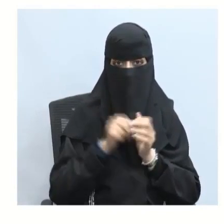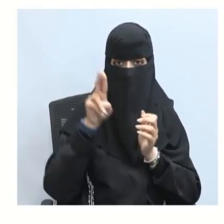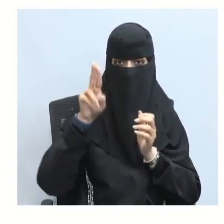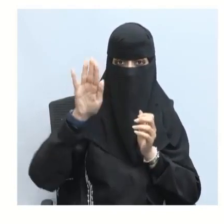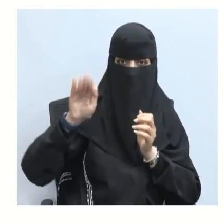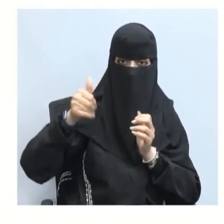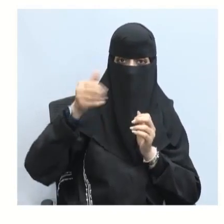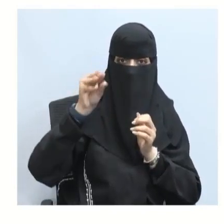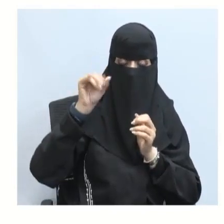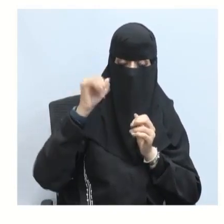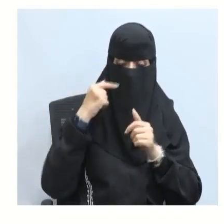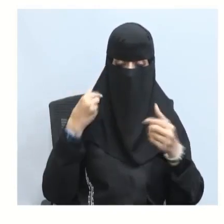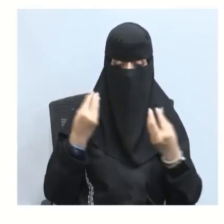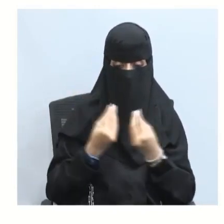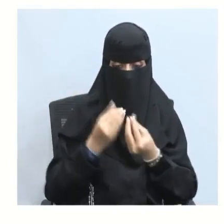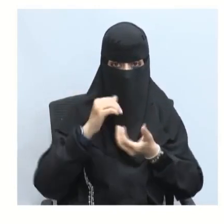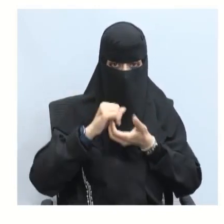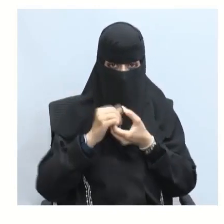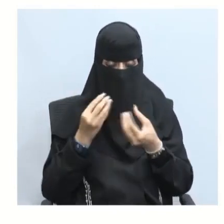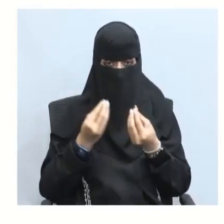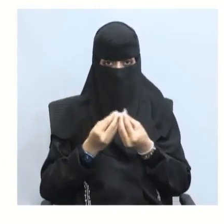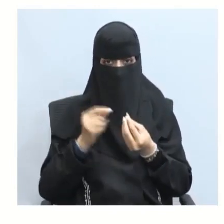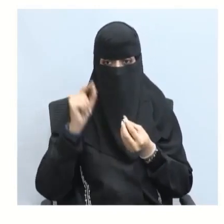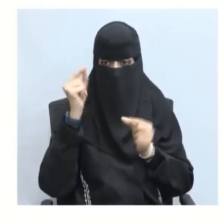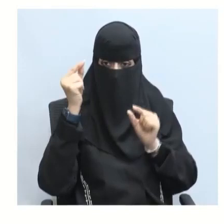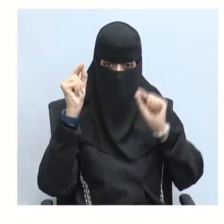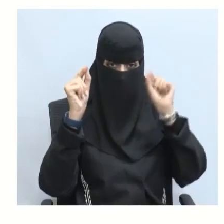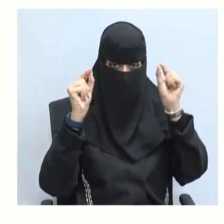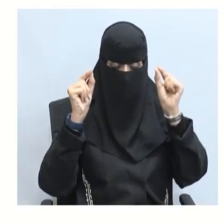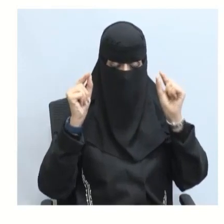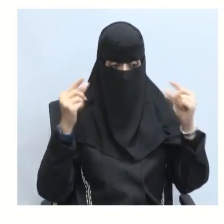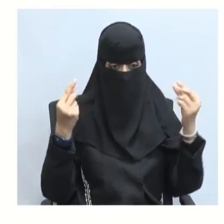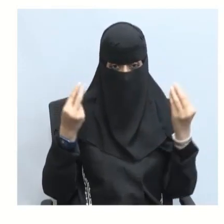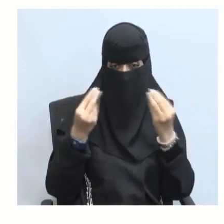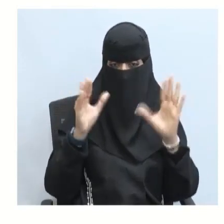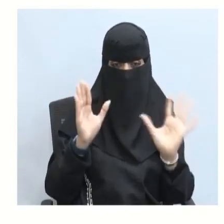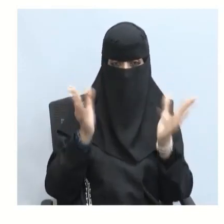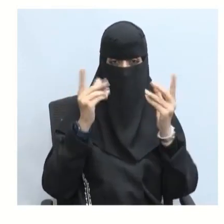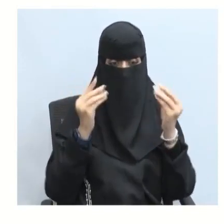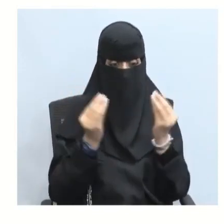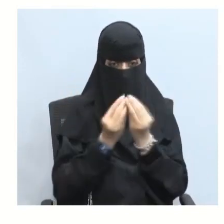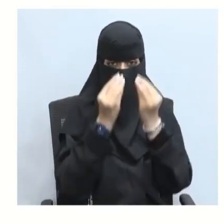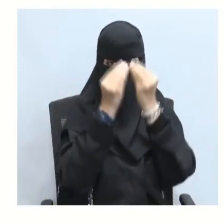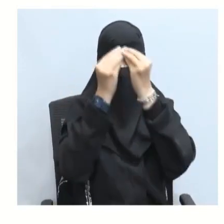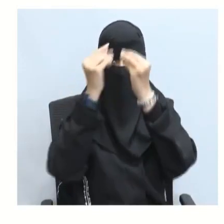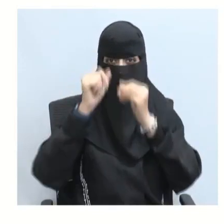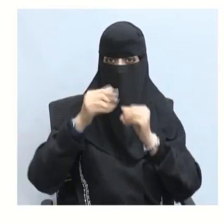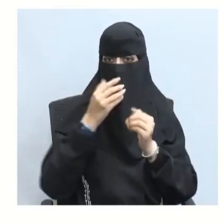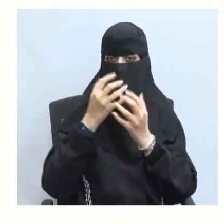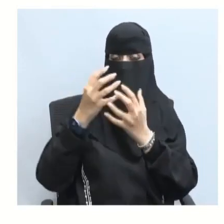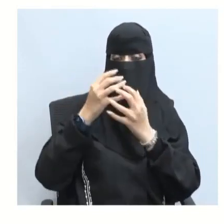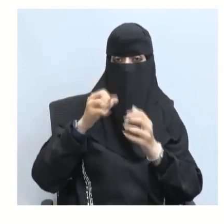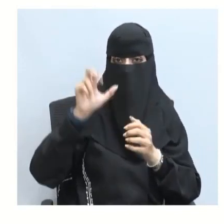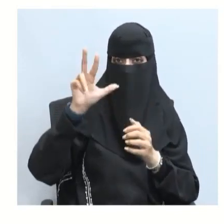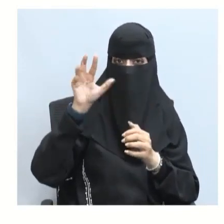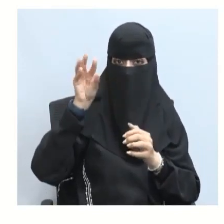تساهمي تتحد ذرات الكربون مع ذرات الهيدروجين او مع اي ذرات اخرى مثل الاكسجين النيتروجين والكلور